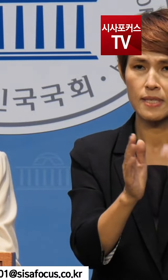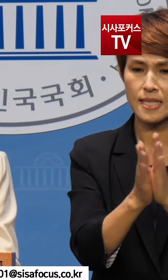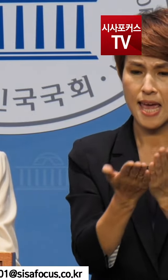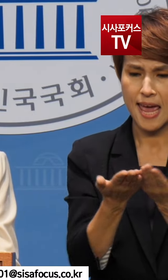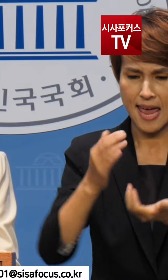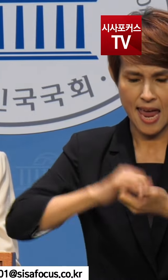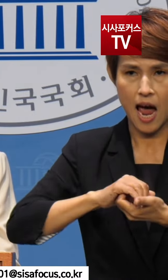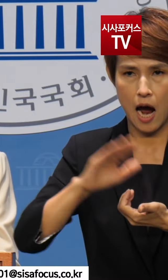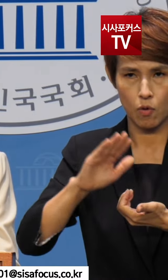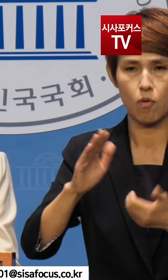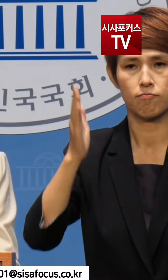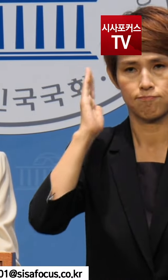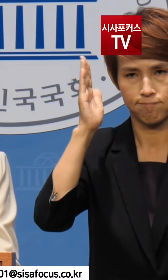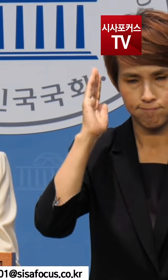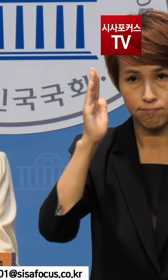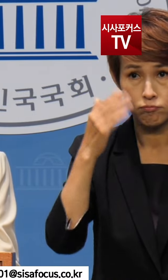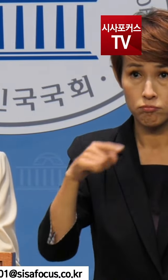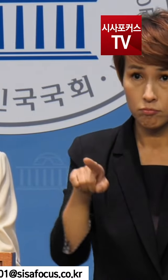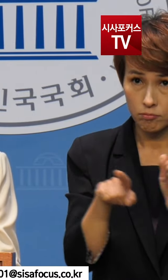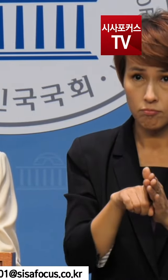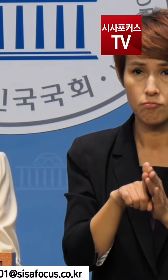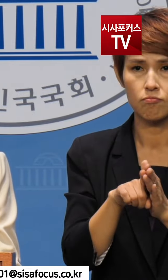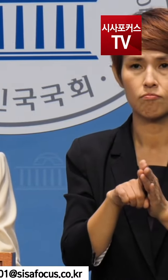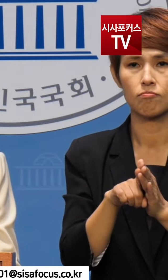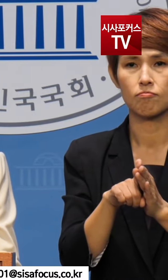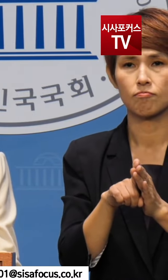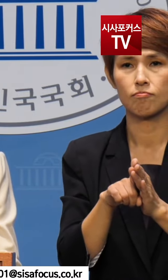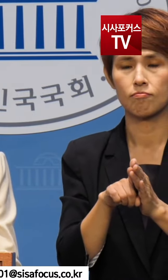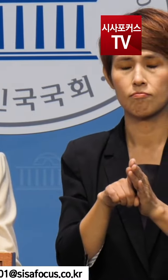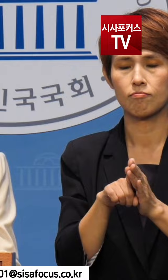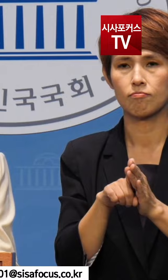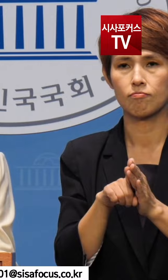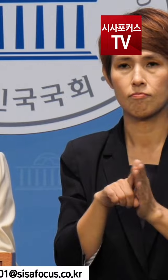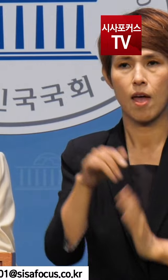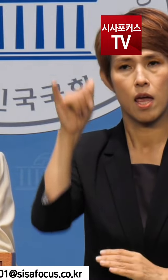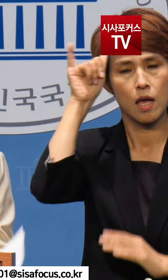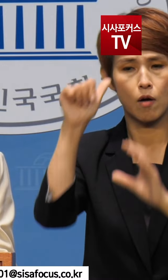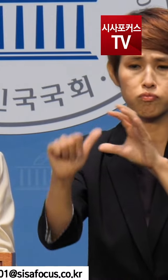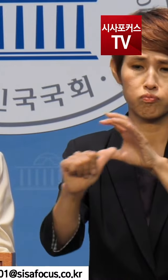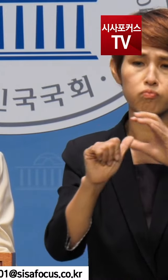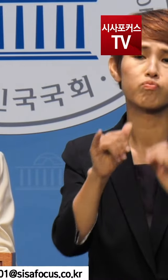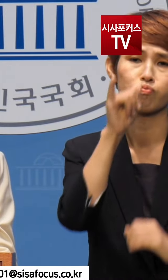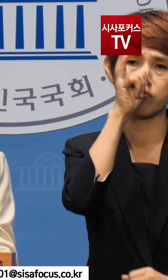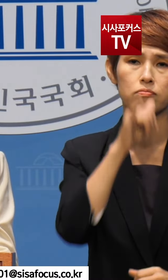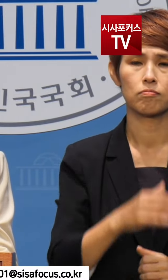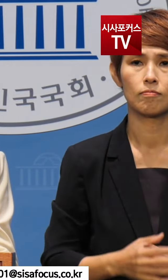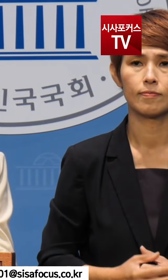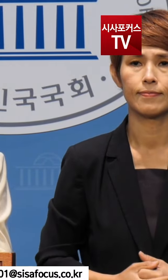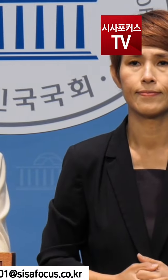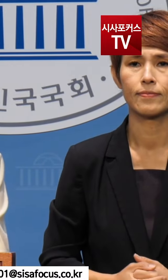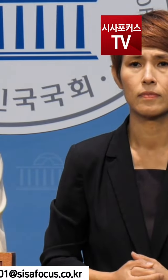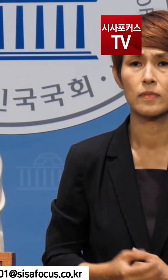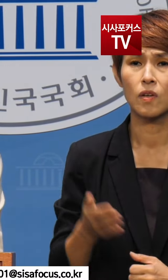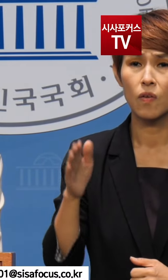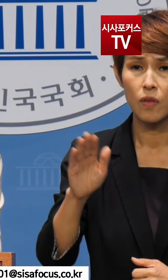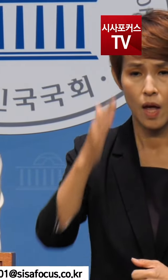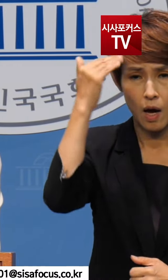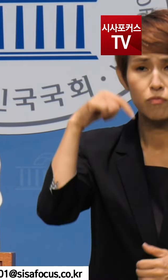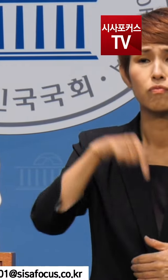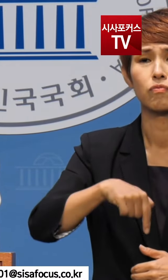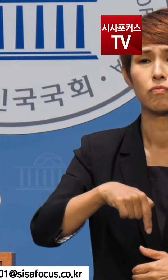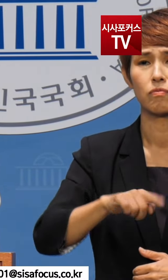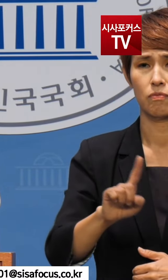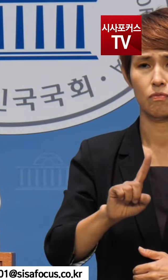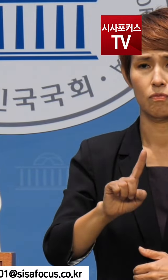아닌 수업과 학습을 위해 자발적으로 다양하게 활용하고 있습니다. 하지만 우리나라 학교